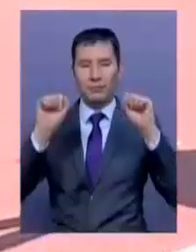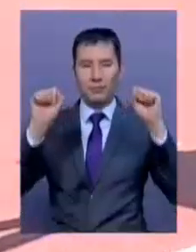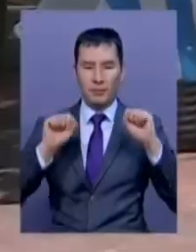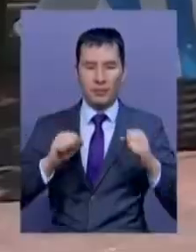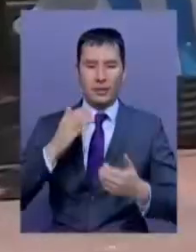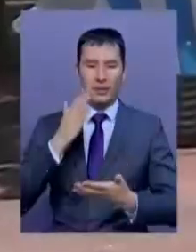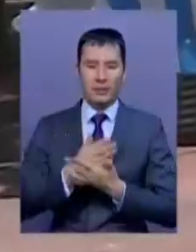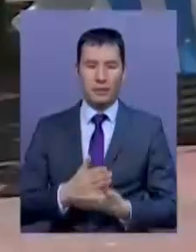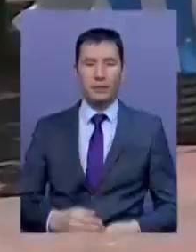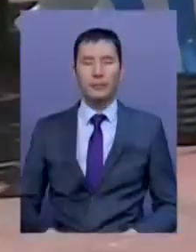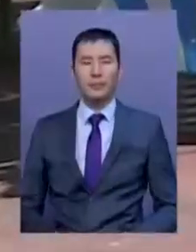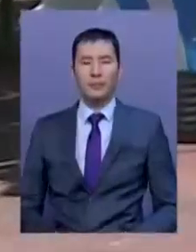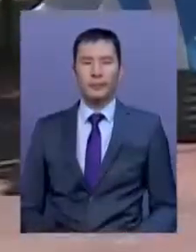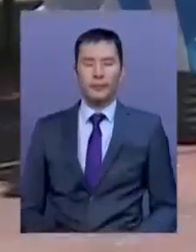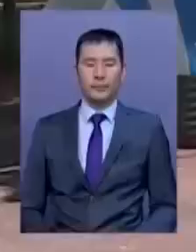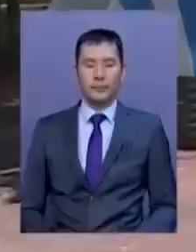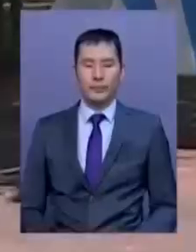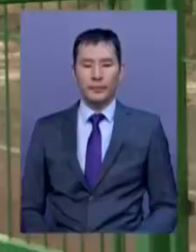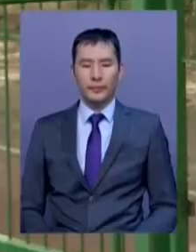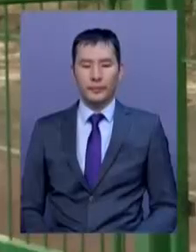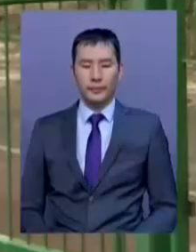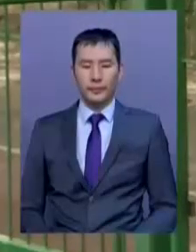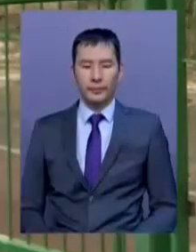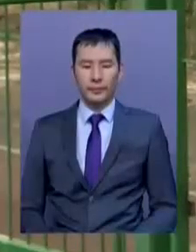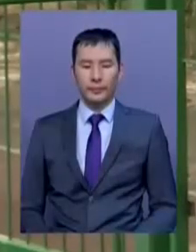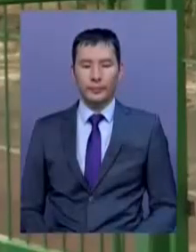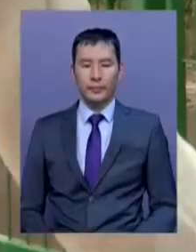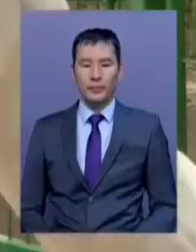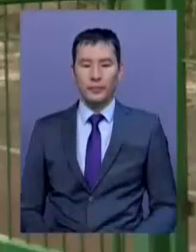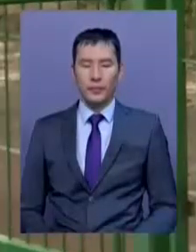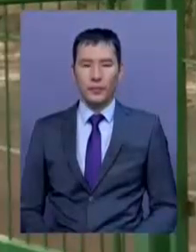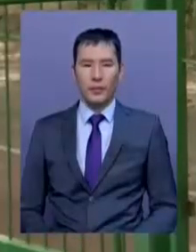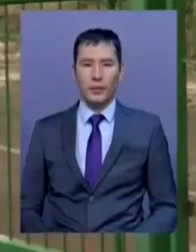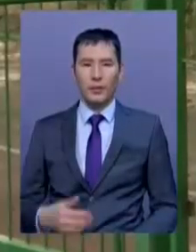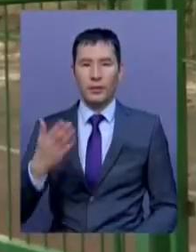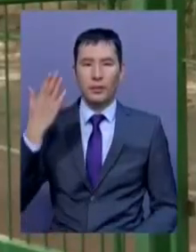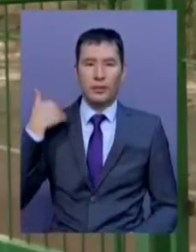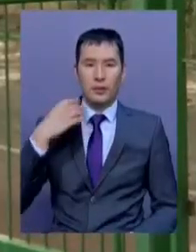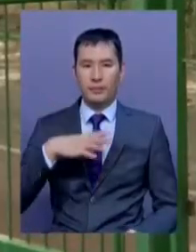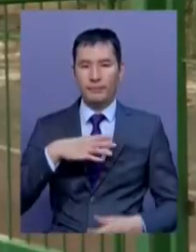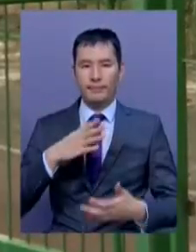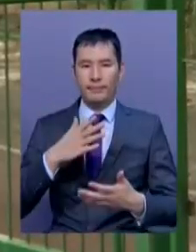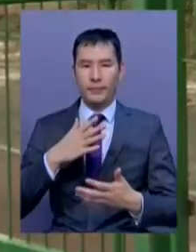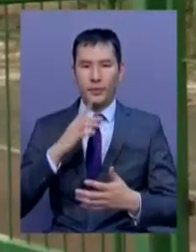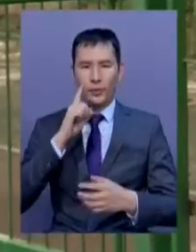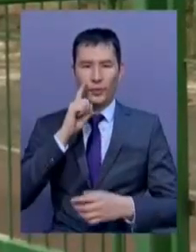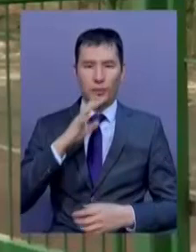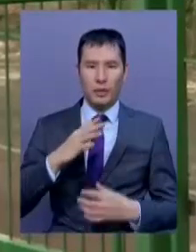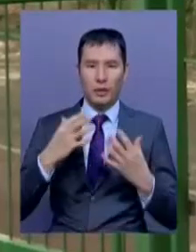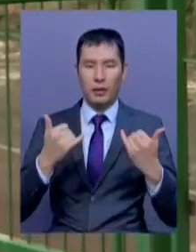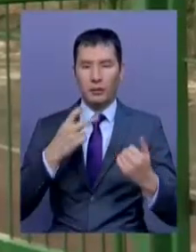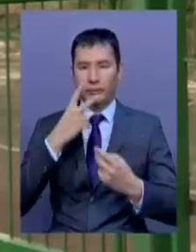тіпті гимнастика мен айналысуға мүмкіндік бар. Сколько много здесь теперь разных тренажеров сделали, такую